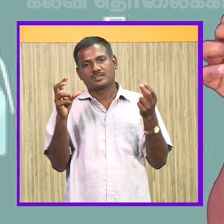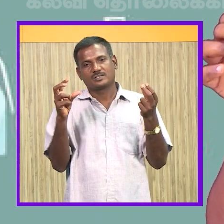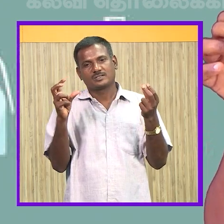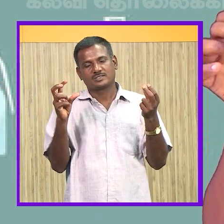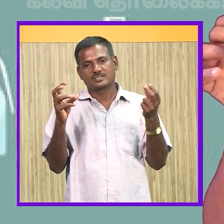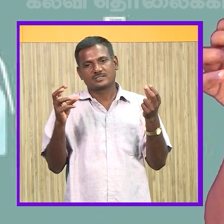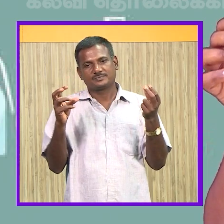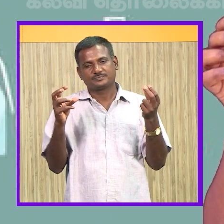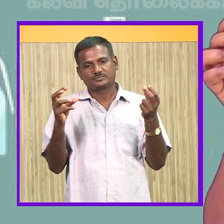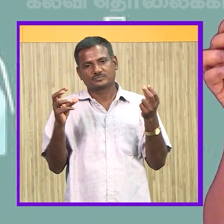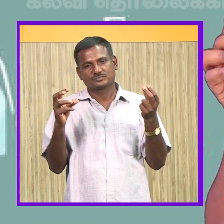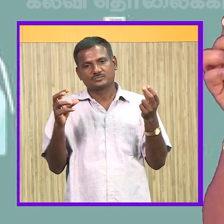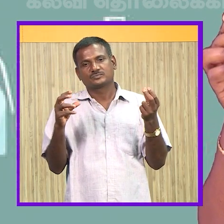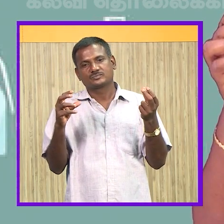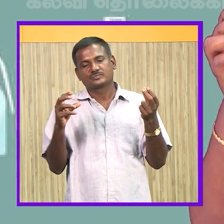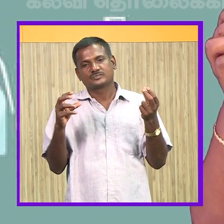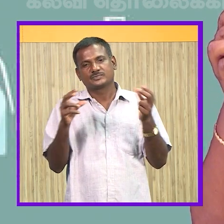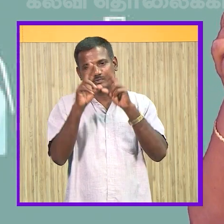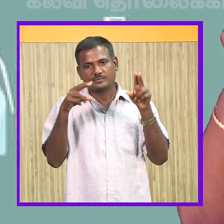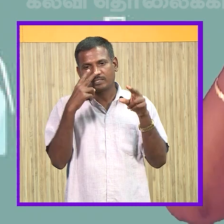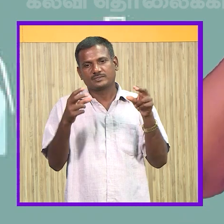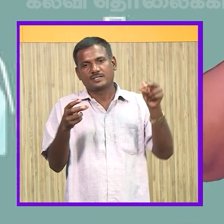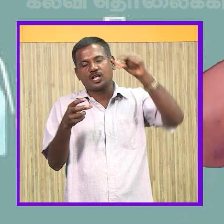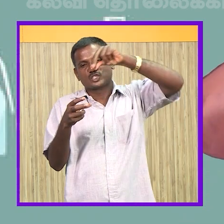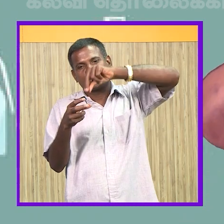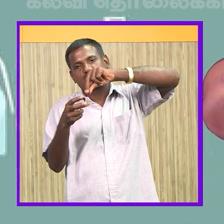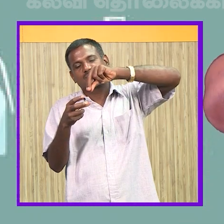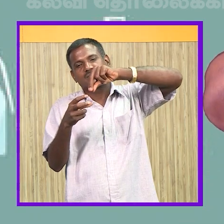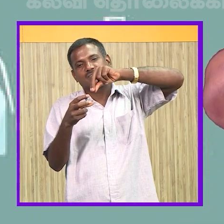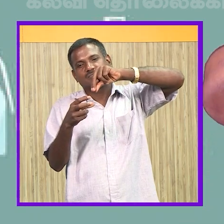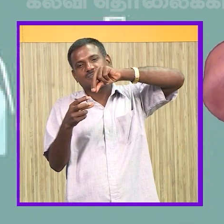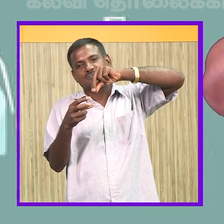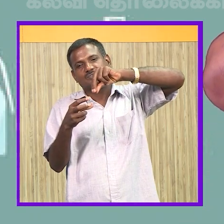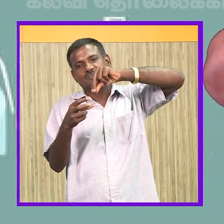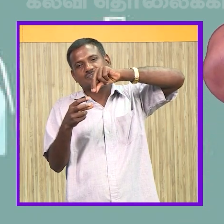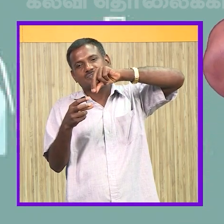இந்த எலுமிச்சை சாறை நான் என்ன செய்கிறேன், இந்த சமையல் சோடாவில் சேர்க்கிறேன்.